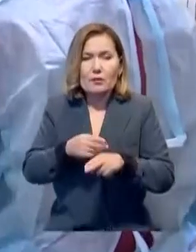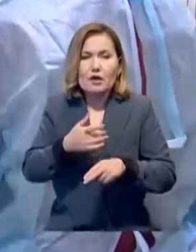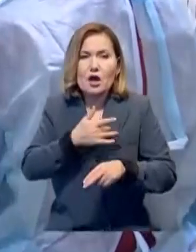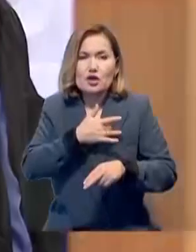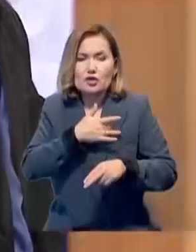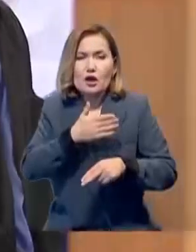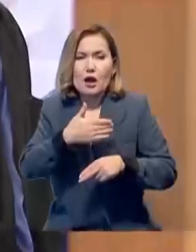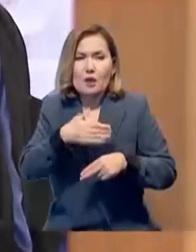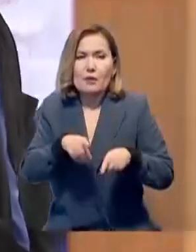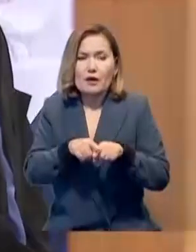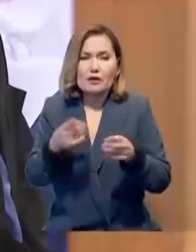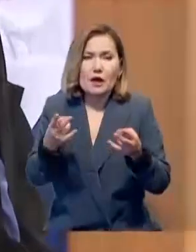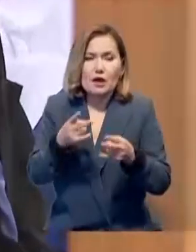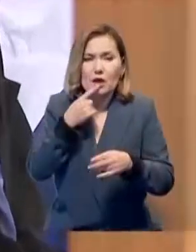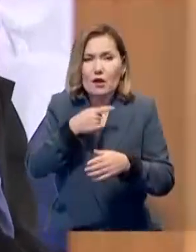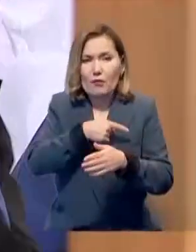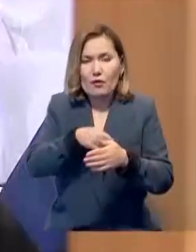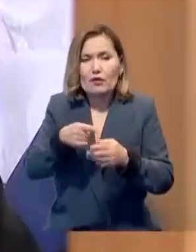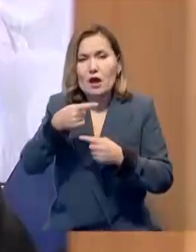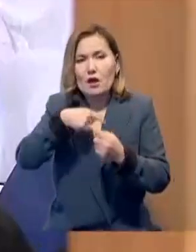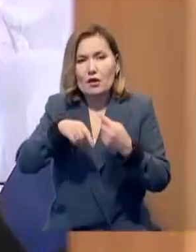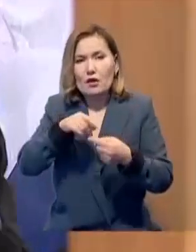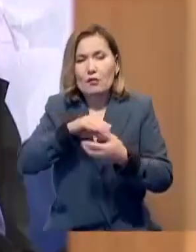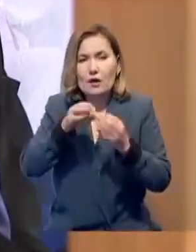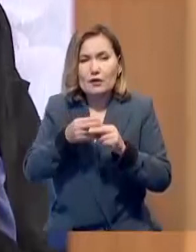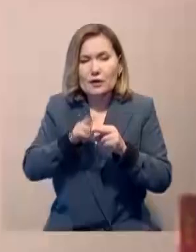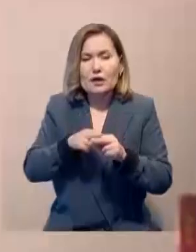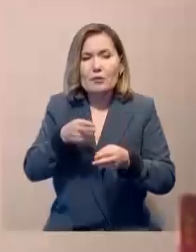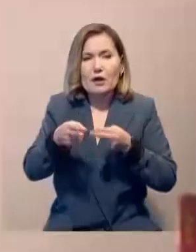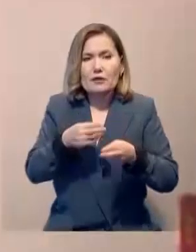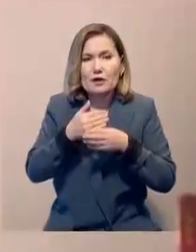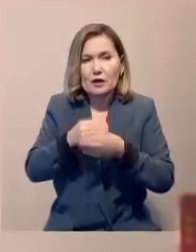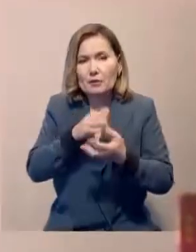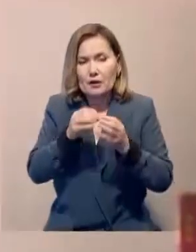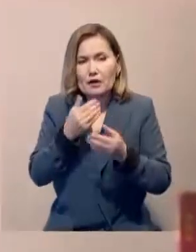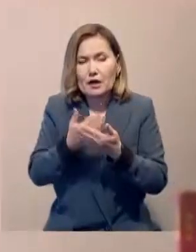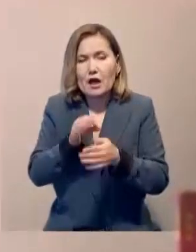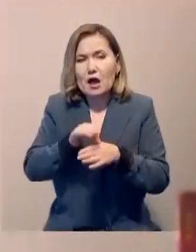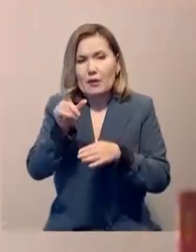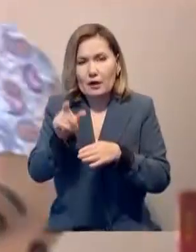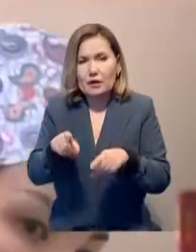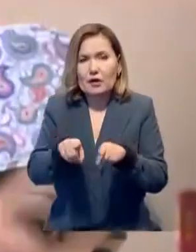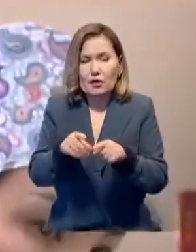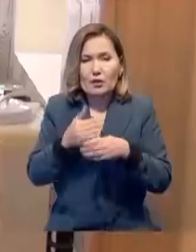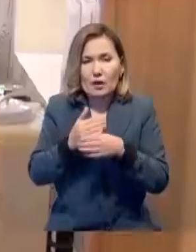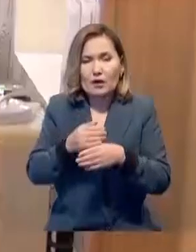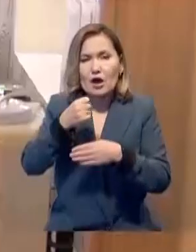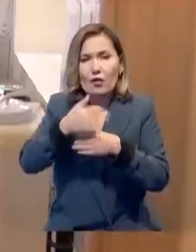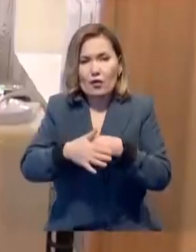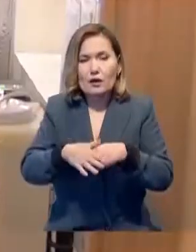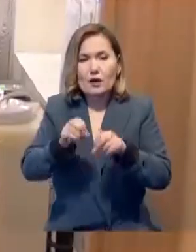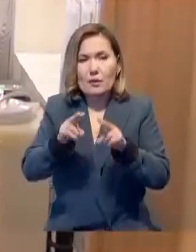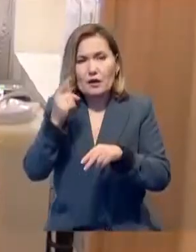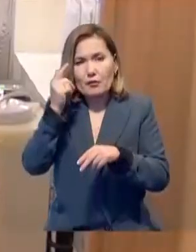қажетті жерге жеткізіп, зақымдалғанын ауыстырады. Енді дәстүрлі хирургиялық әдістерге қарсы көрсетілімдері бар науқастар орталықта